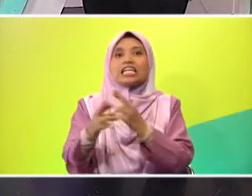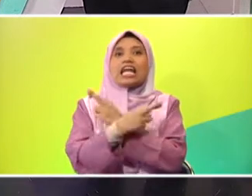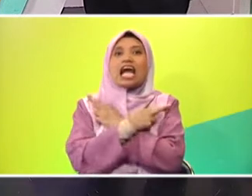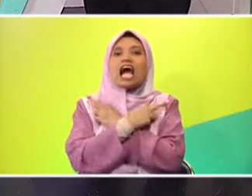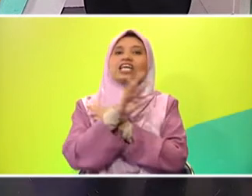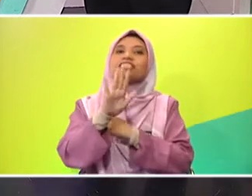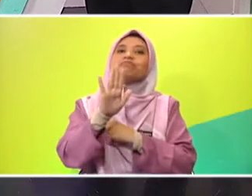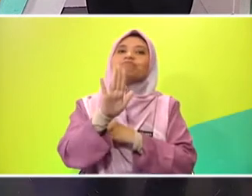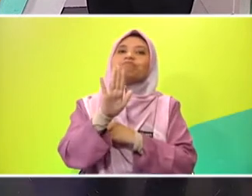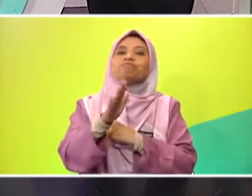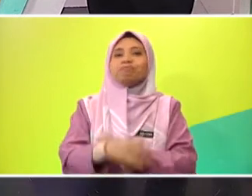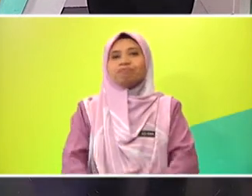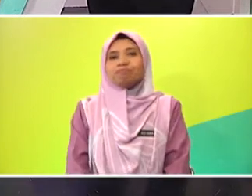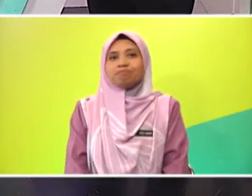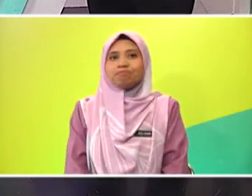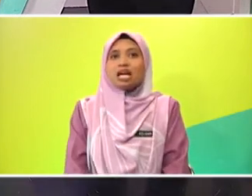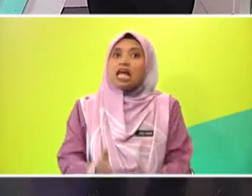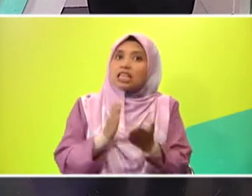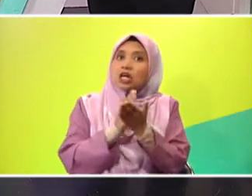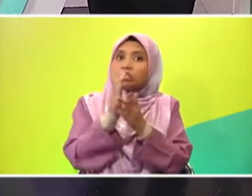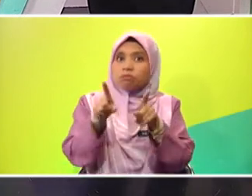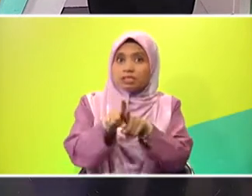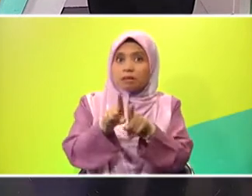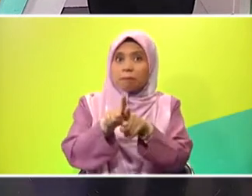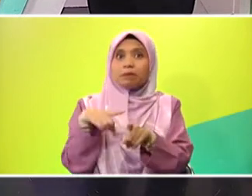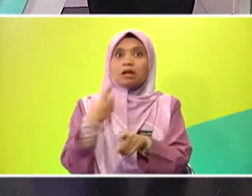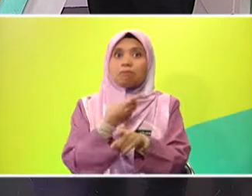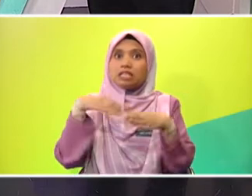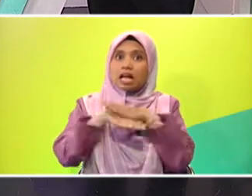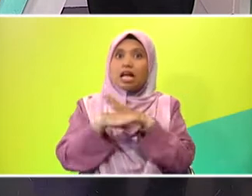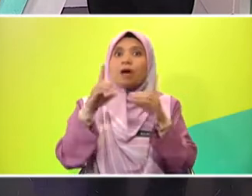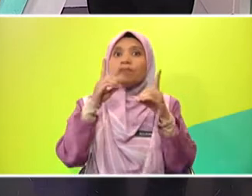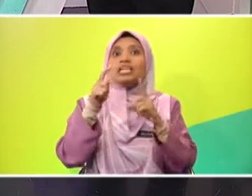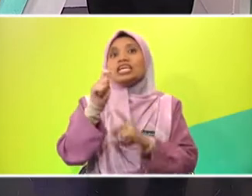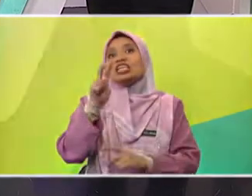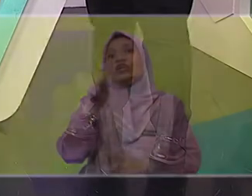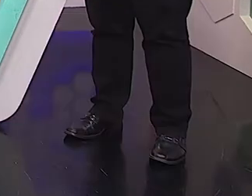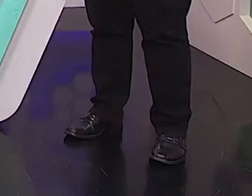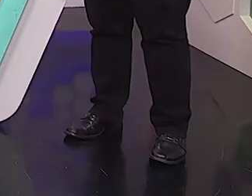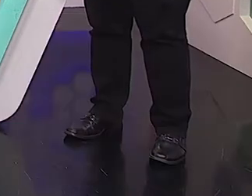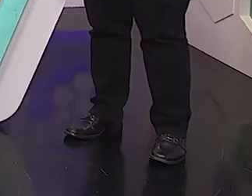boleh ke Aceh dana terus bersama kami dalam titik-titik cpm